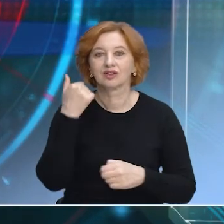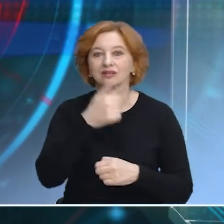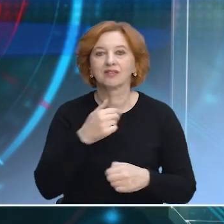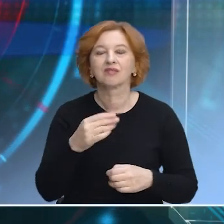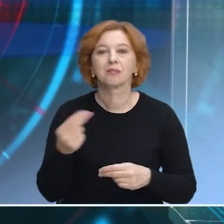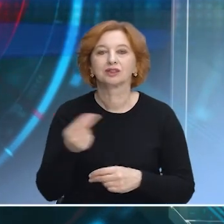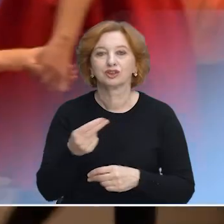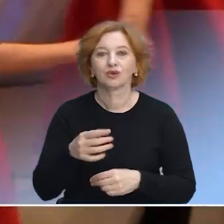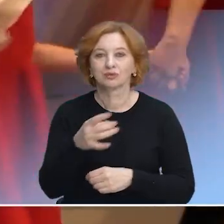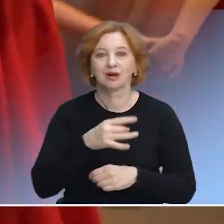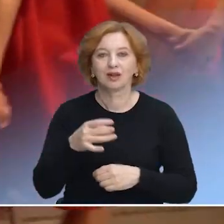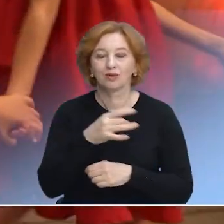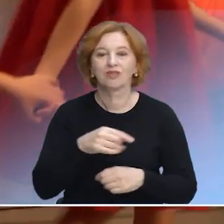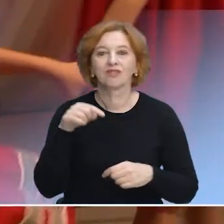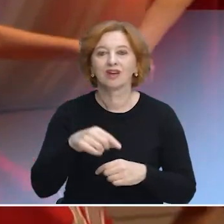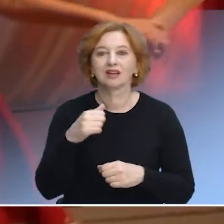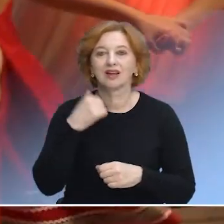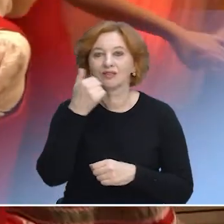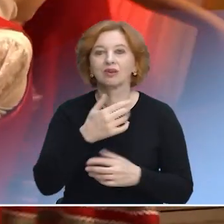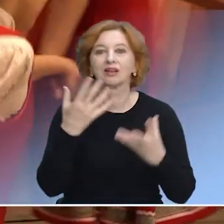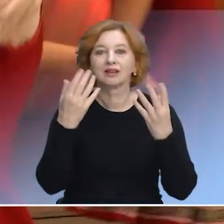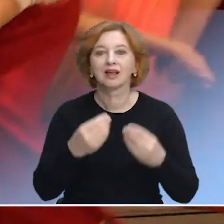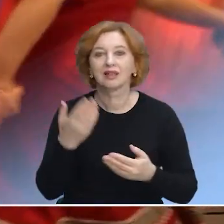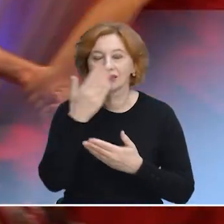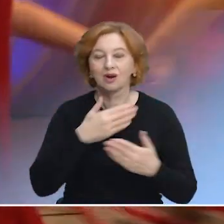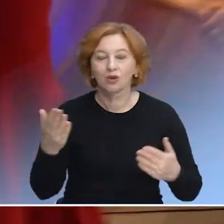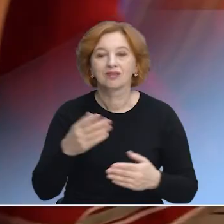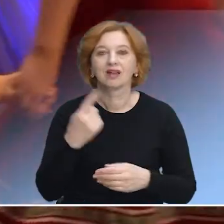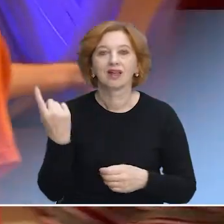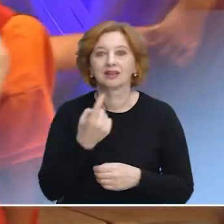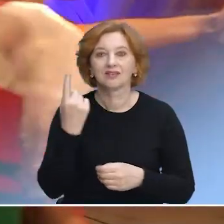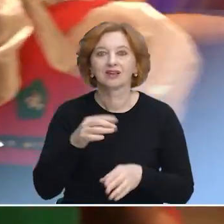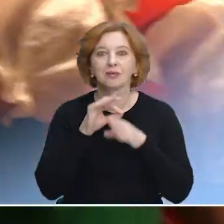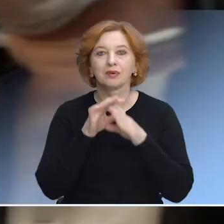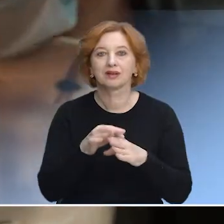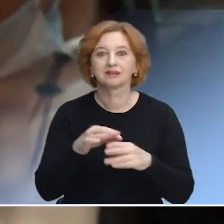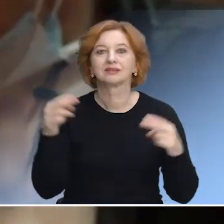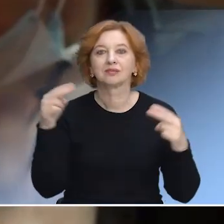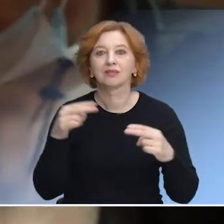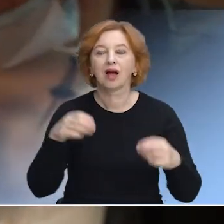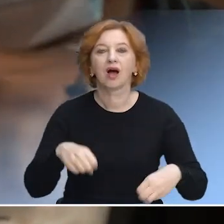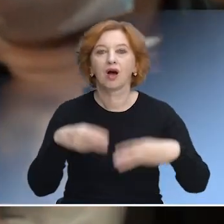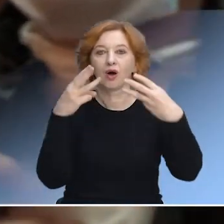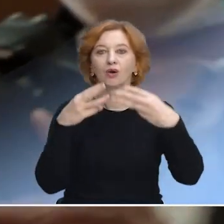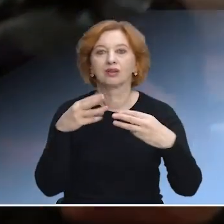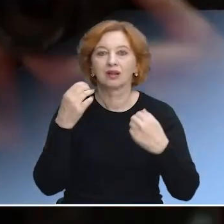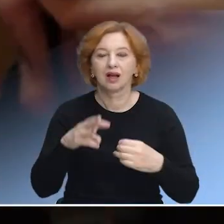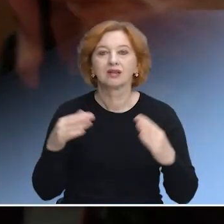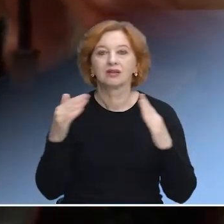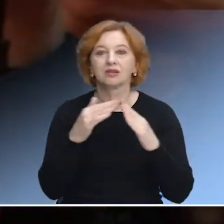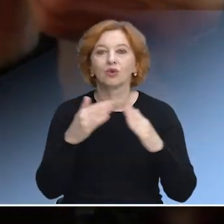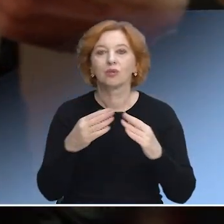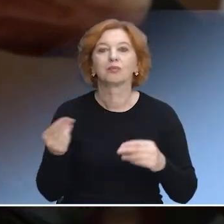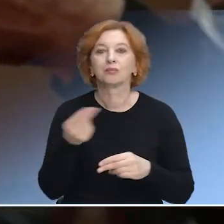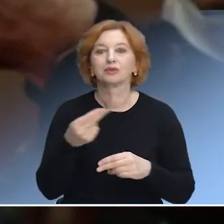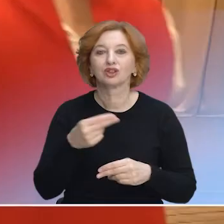из Песчанокопского. В этом году День народного единства будет проходить в режиме онлайн. Работники домов культуры Песчанокопского